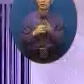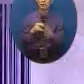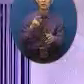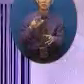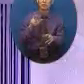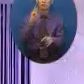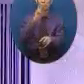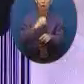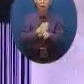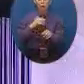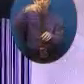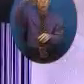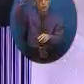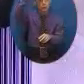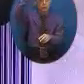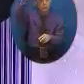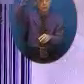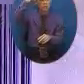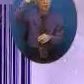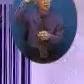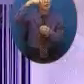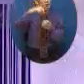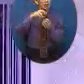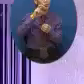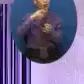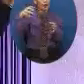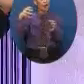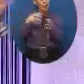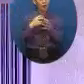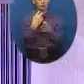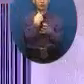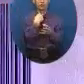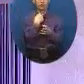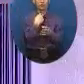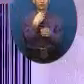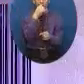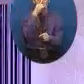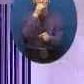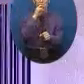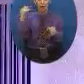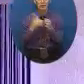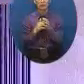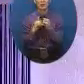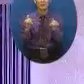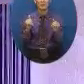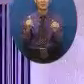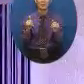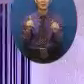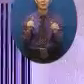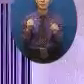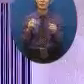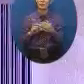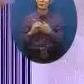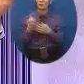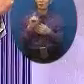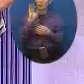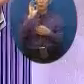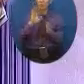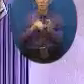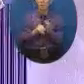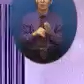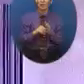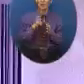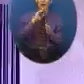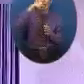현대적인 소리랑 또 조선의 어떤 전통적인 소리를 같이 모두 아우러서 낼 수 있는 분들. 그래서 어떻게